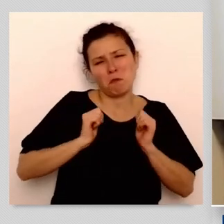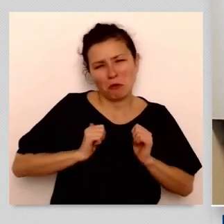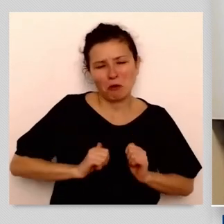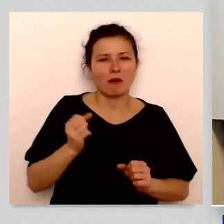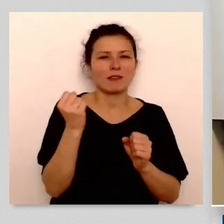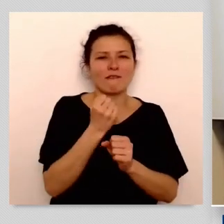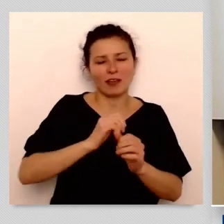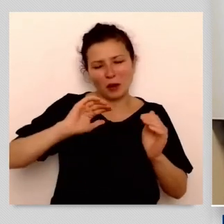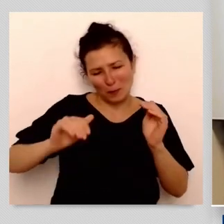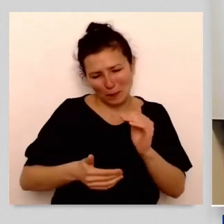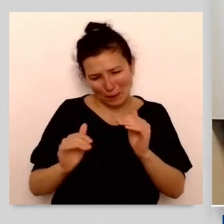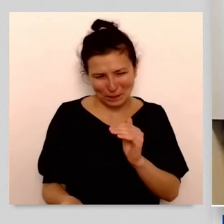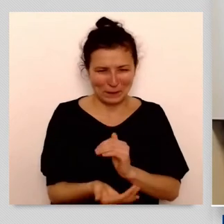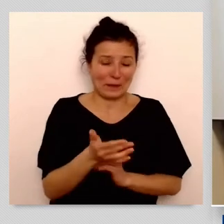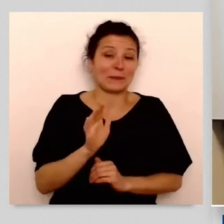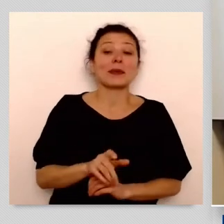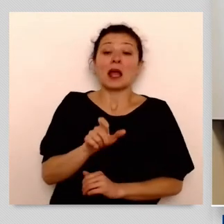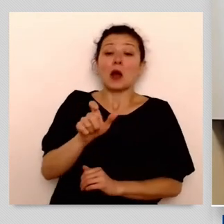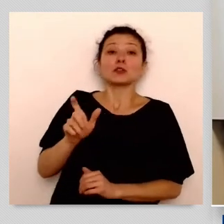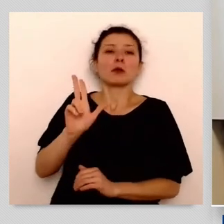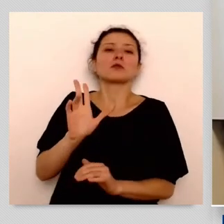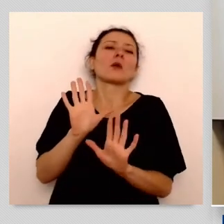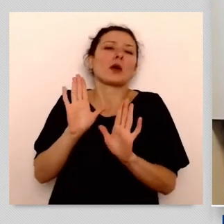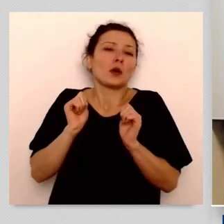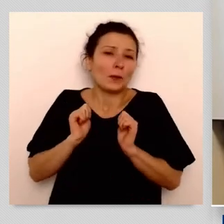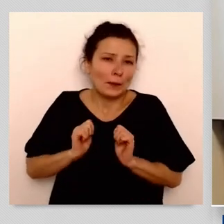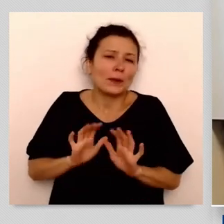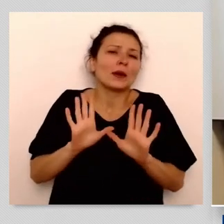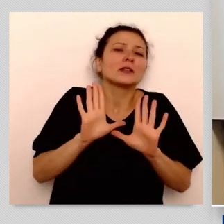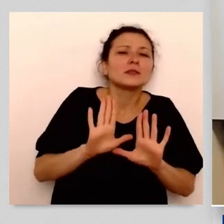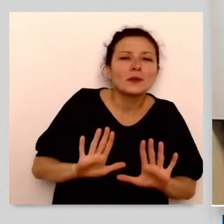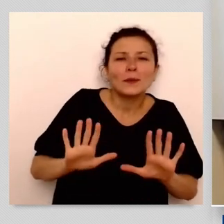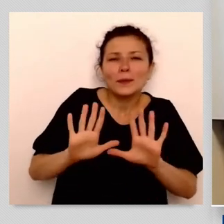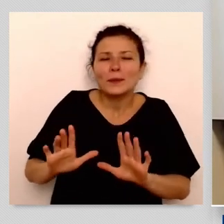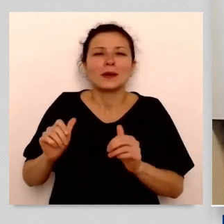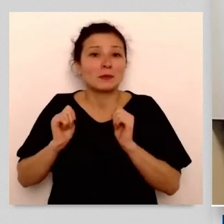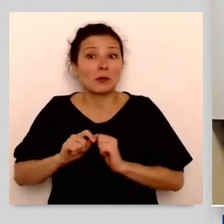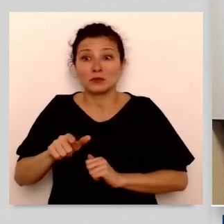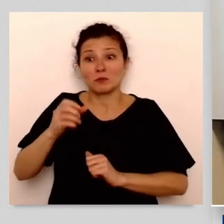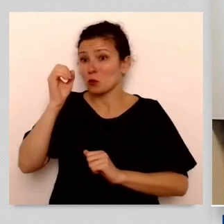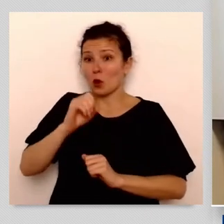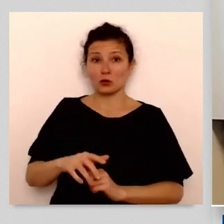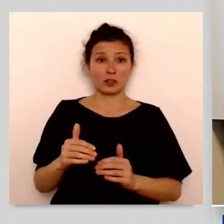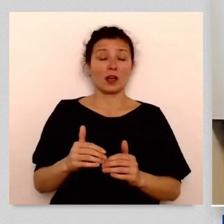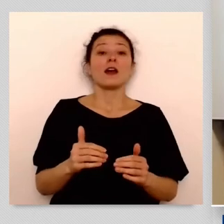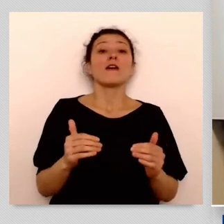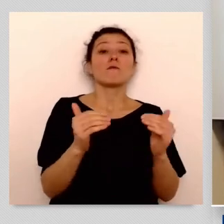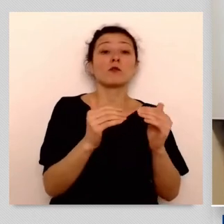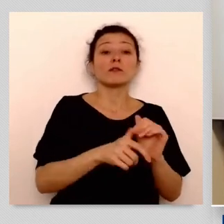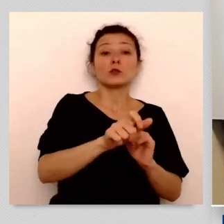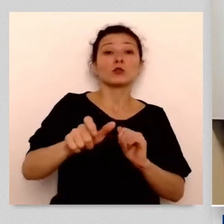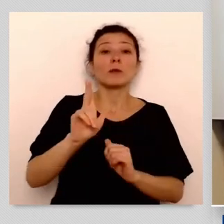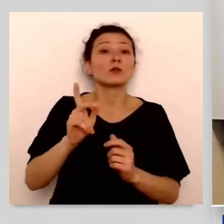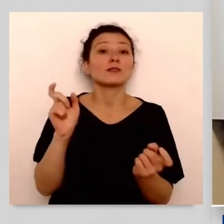ci uspokajacze klimatyczni są dużo większym zagrożeniem niż denialiści klimatyczni, którym ludzie po prostu nie